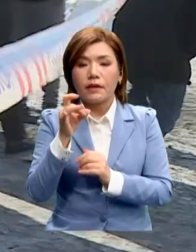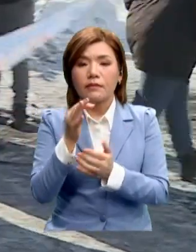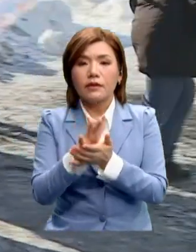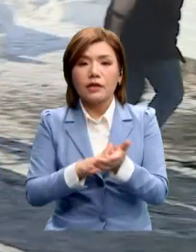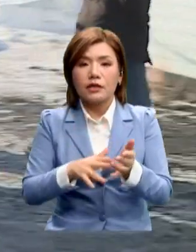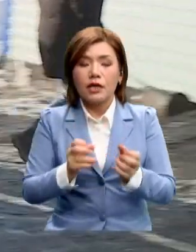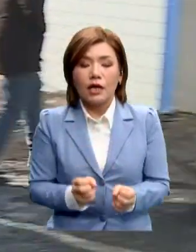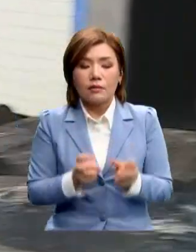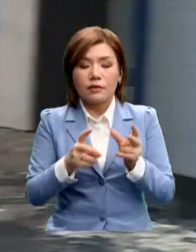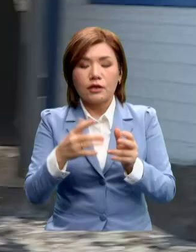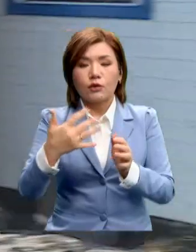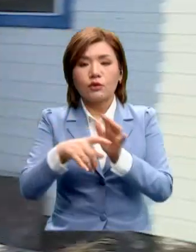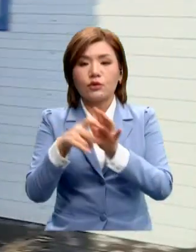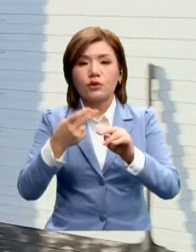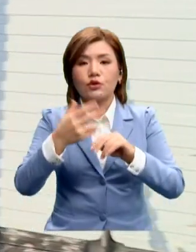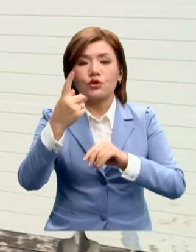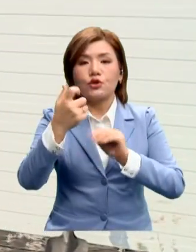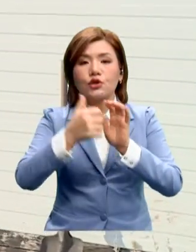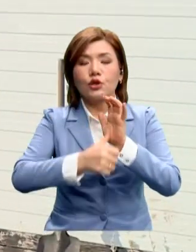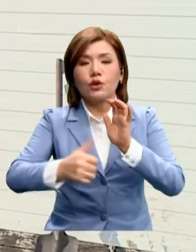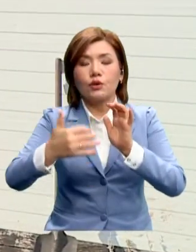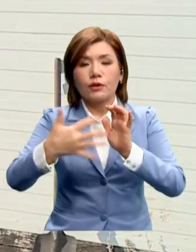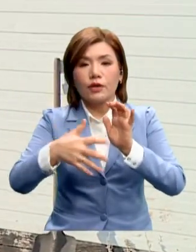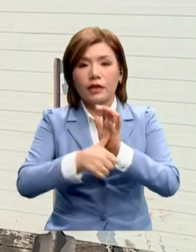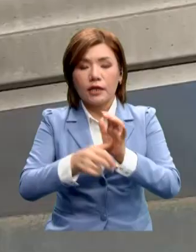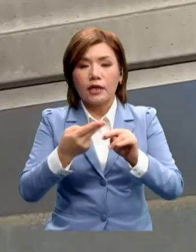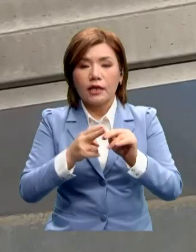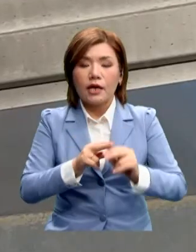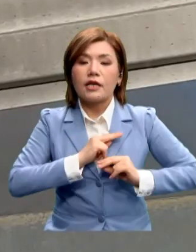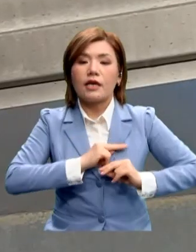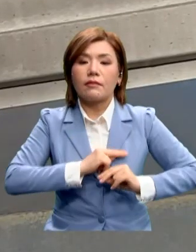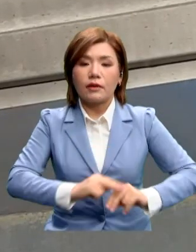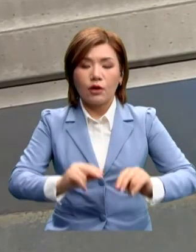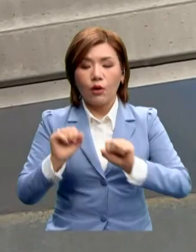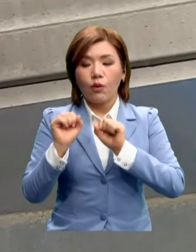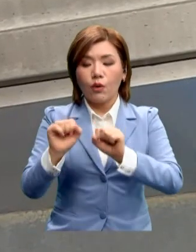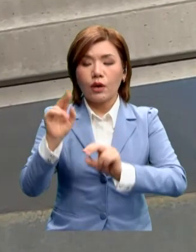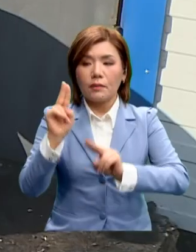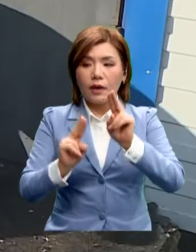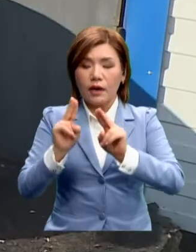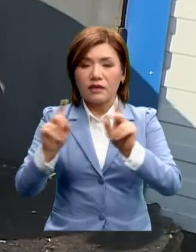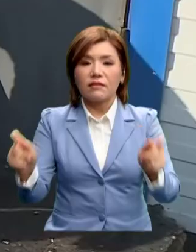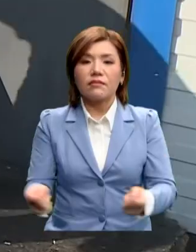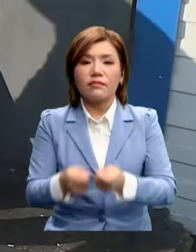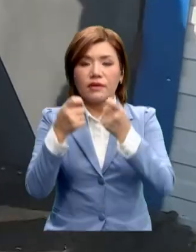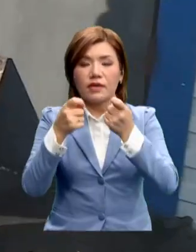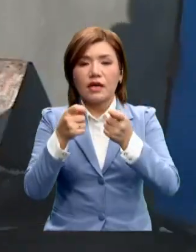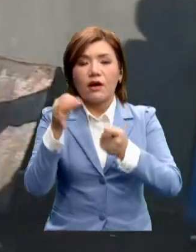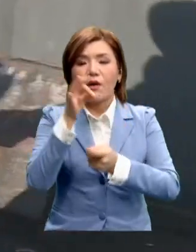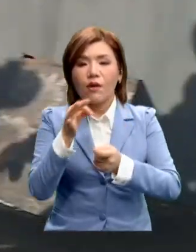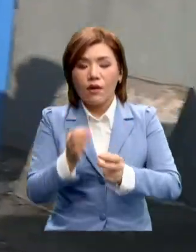Қылмыстық кодексінің 156-шы бабы 1-ші тармағы, яғни еңбекті қорғау қағидаларын бұзу фактісі бойынша